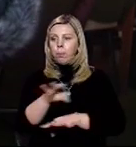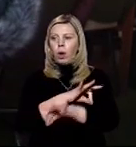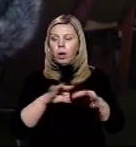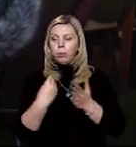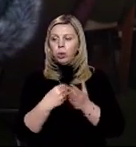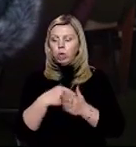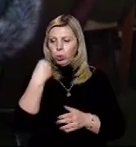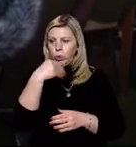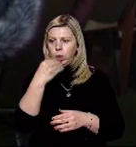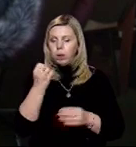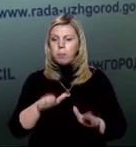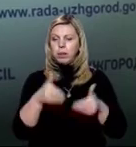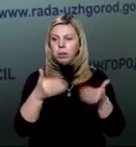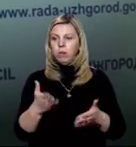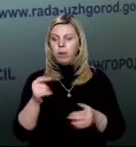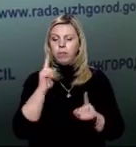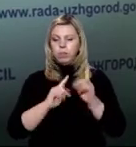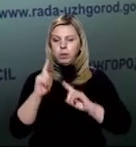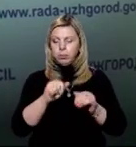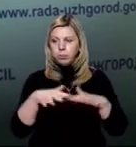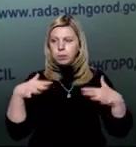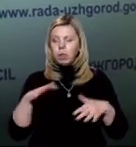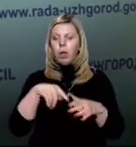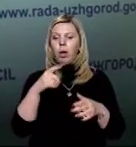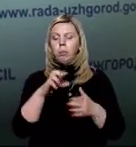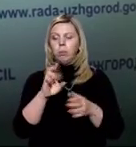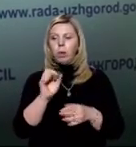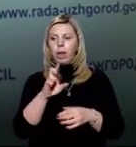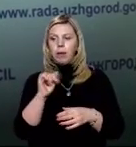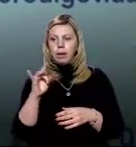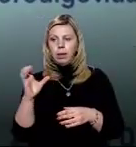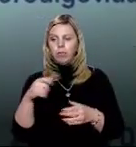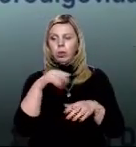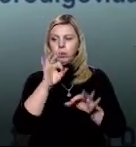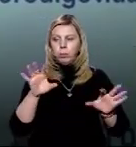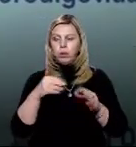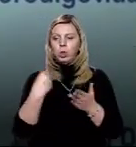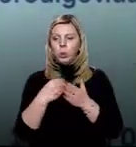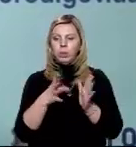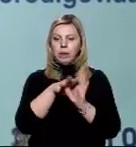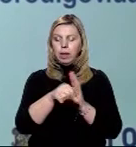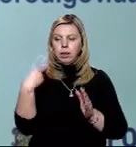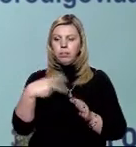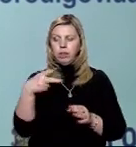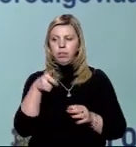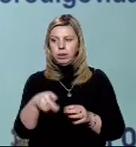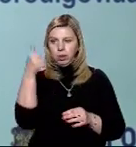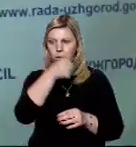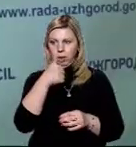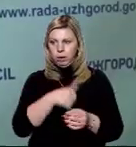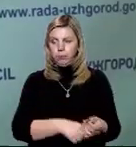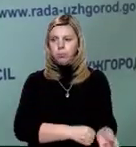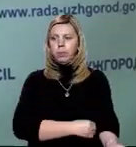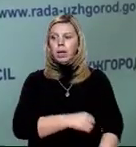Проєкт бюджету Ужгорода презентували в сесійній залі. Міський голова Богдан Андрієв розповідає про суму, яку заклали на 2020 рік.